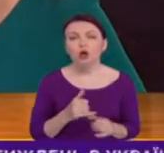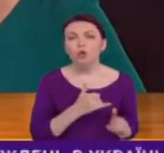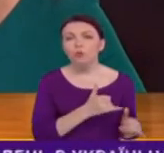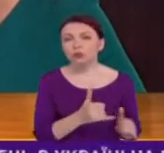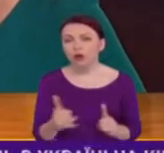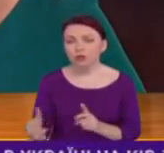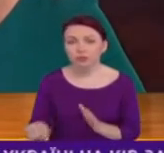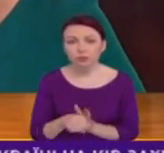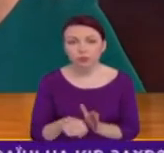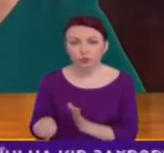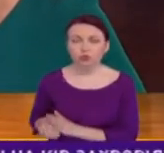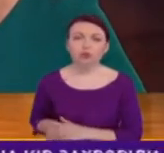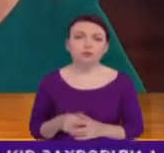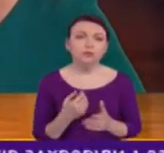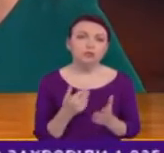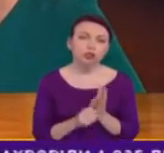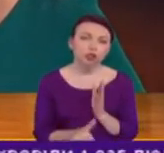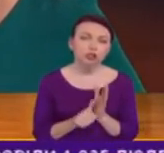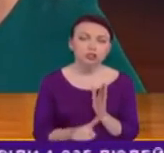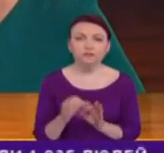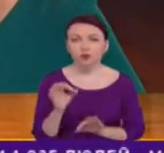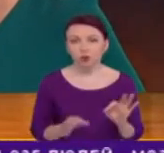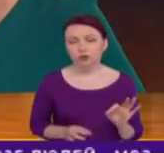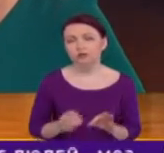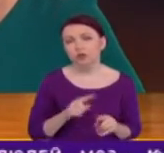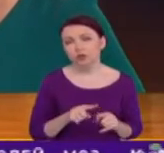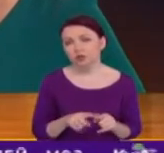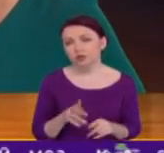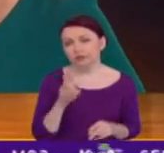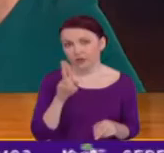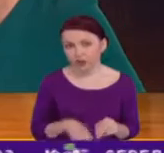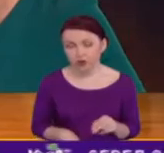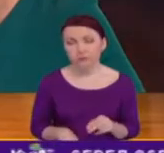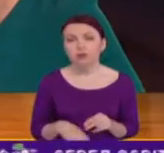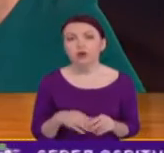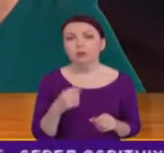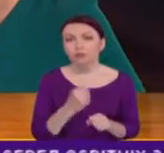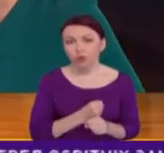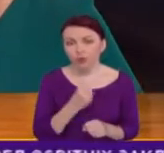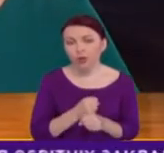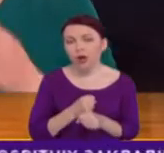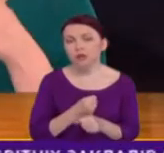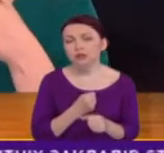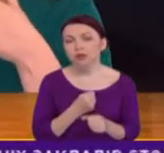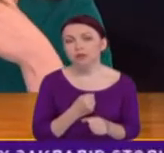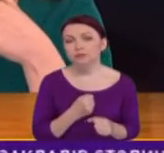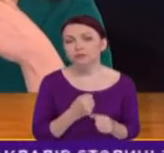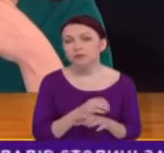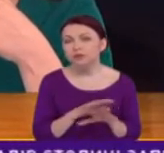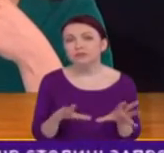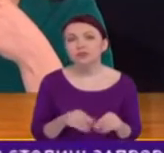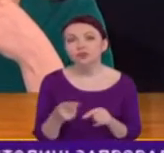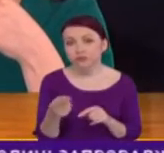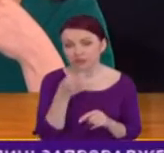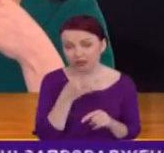і практично десь відсотків на 60 вони будуть завершені. Проробляється все, що ви